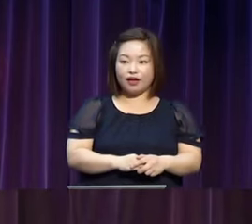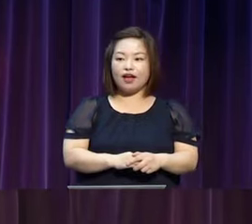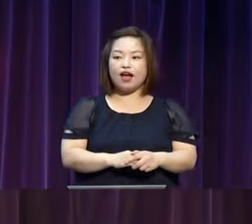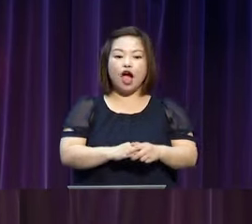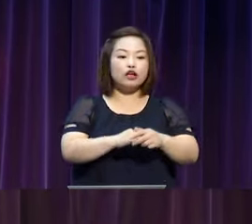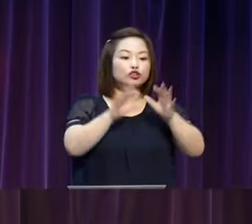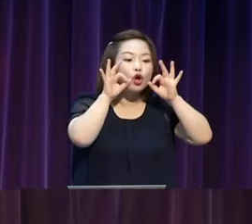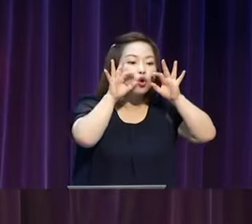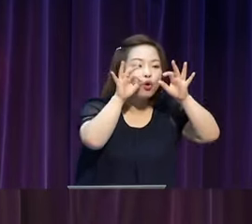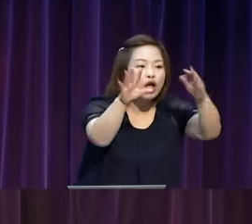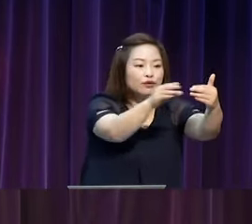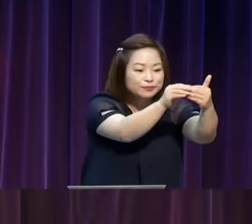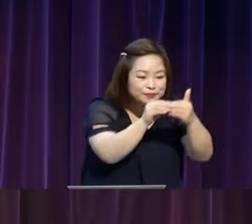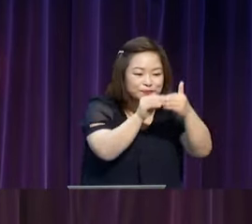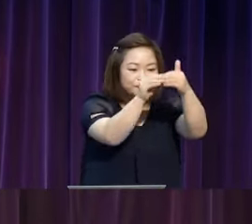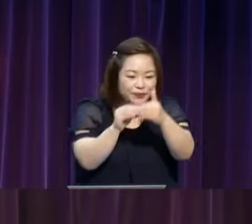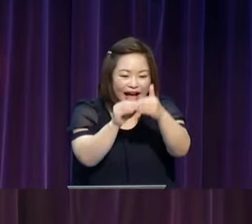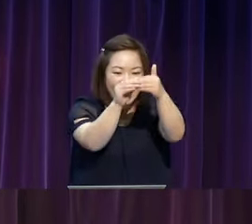언제 생기냐?